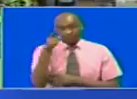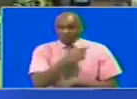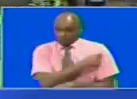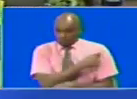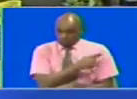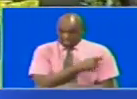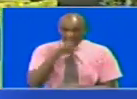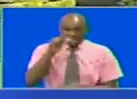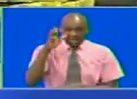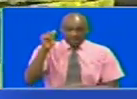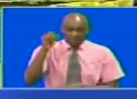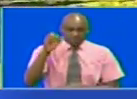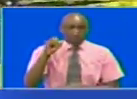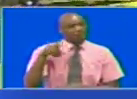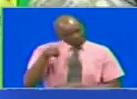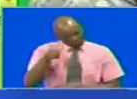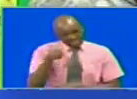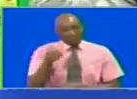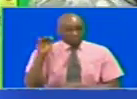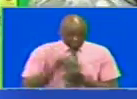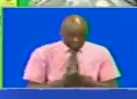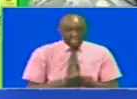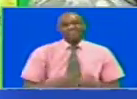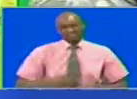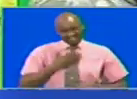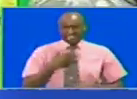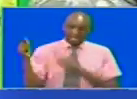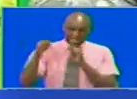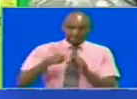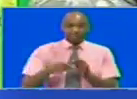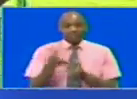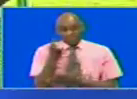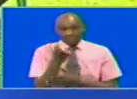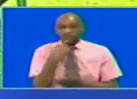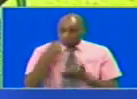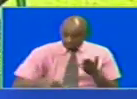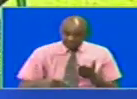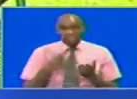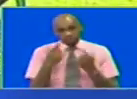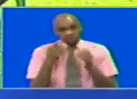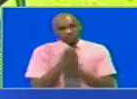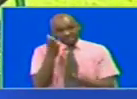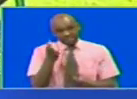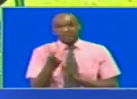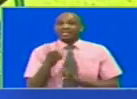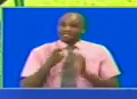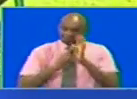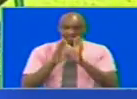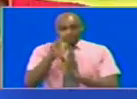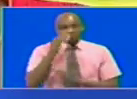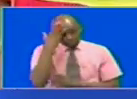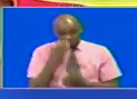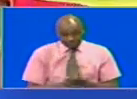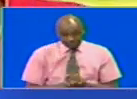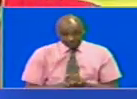Laboso, siku ikiwa bado changa. Tayari wageni wamefika kwake kusema wanayotaka mwakilishi wao kujua.